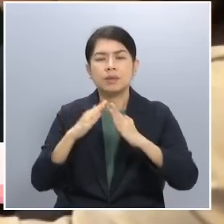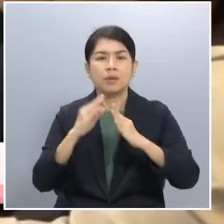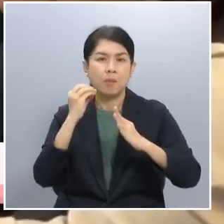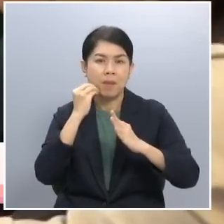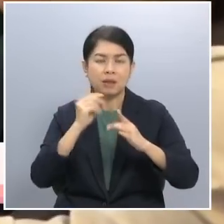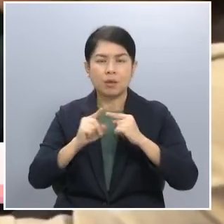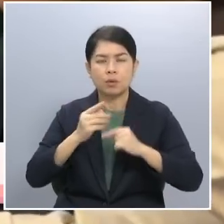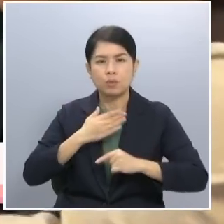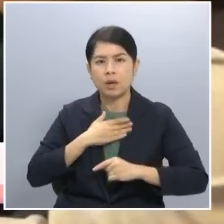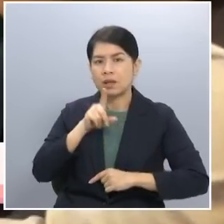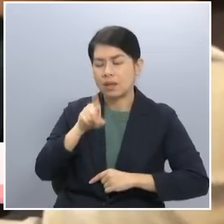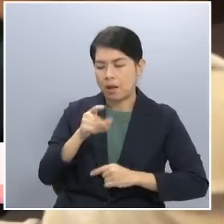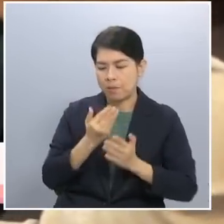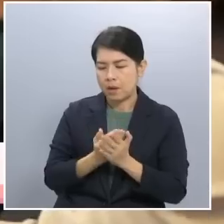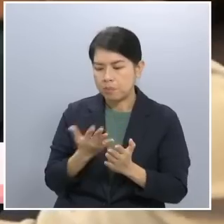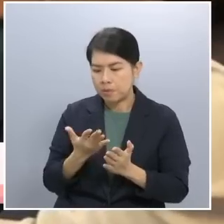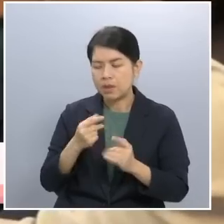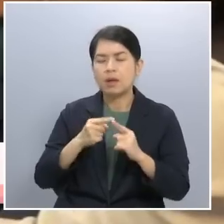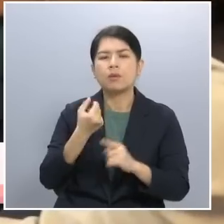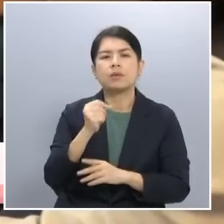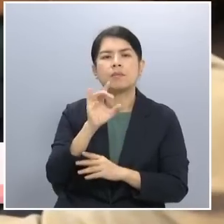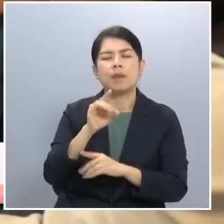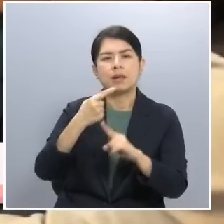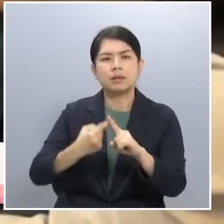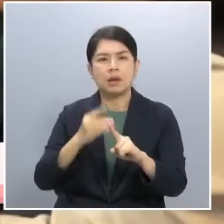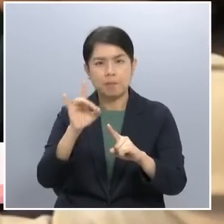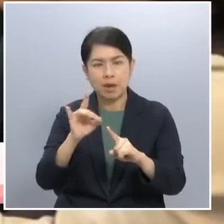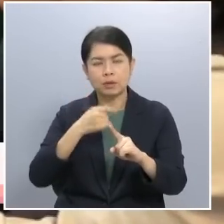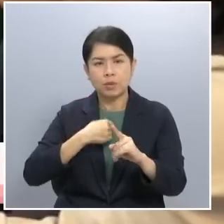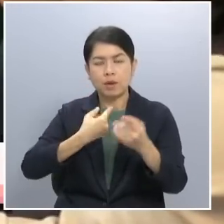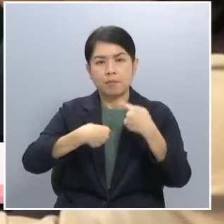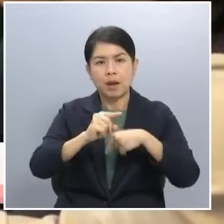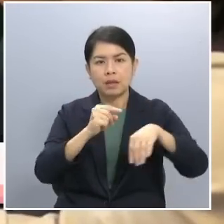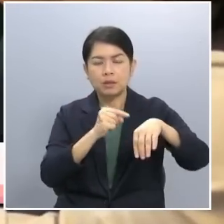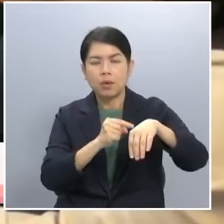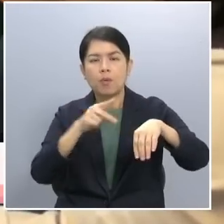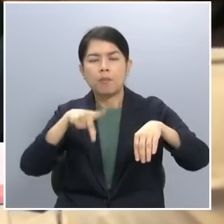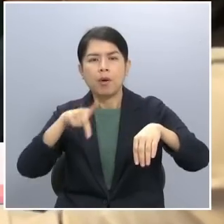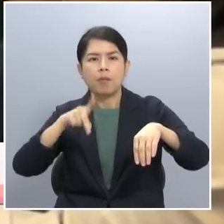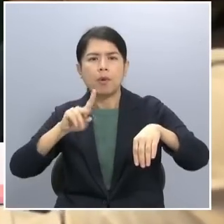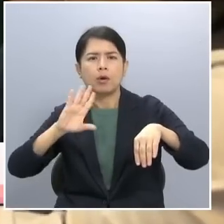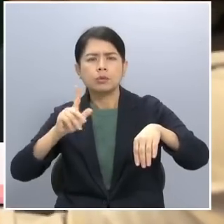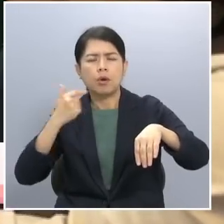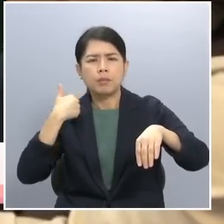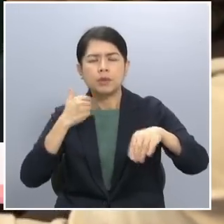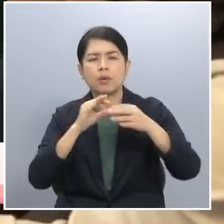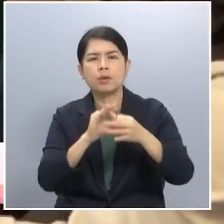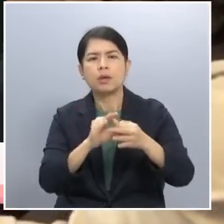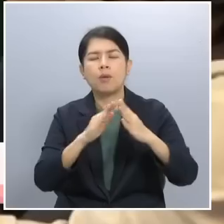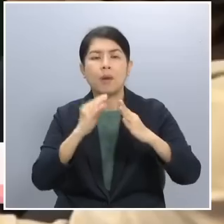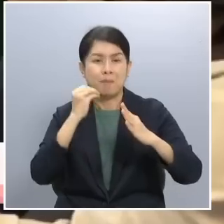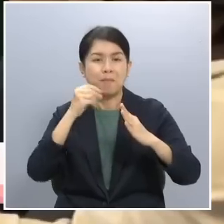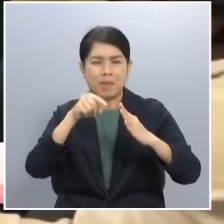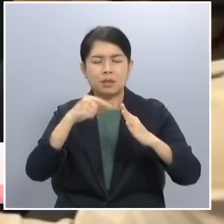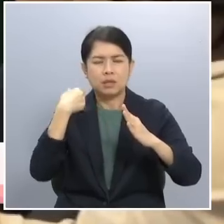าแล้วต่อมา18สิงหาตนเองไปตามเรื่องที่ปปช.เพราะว่าได้ไปร้องที่ปปช.เอาไว้แล้วก็โทรหา